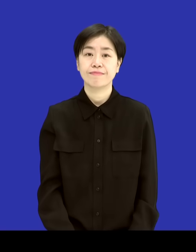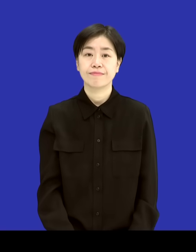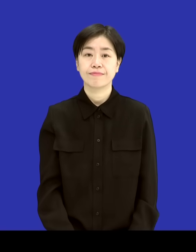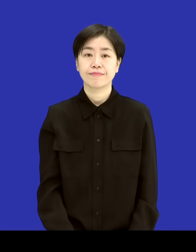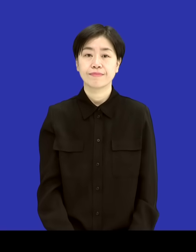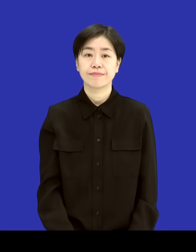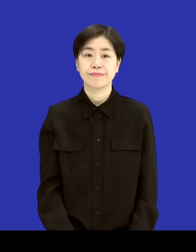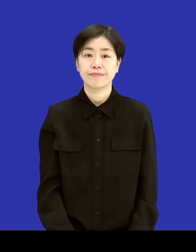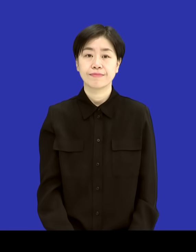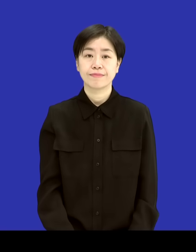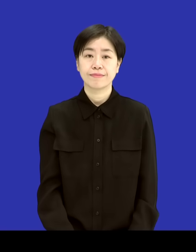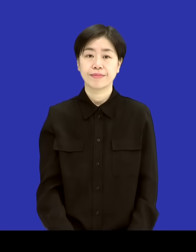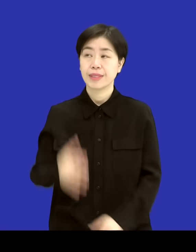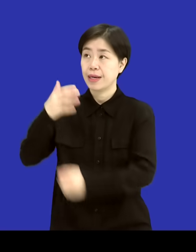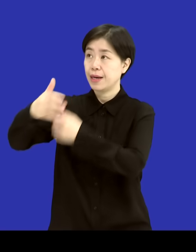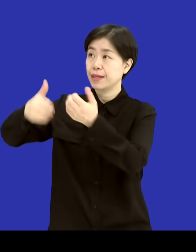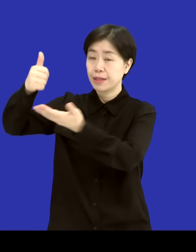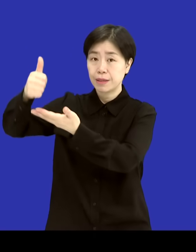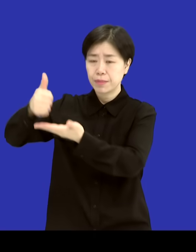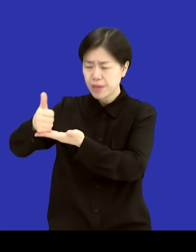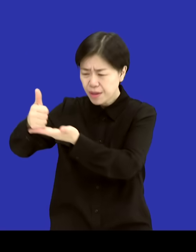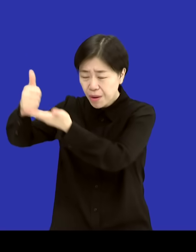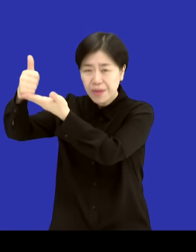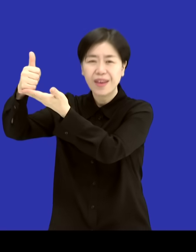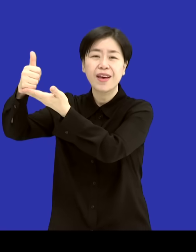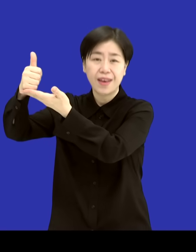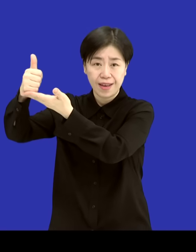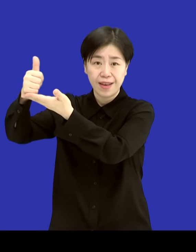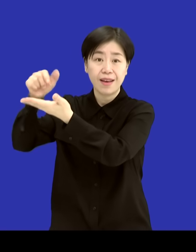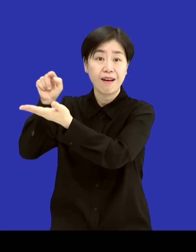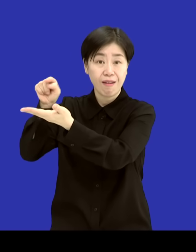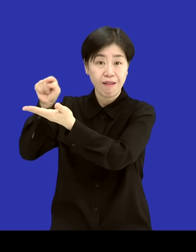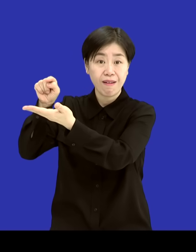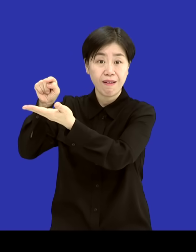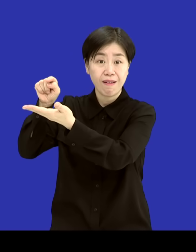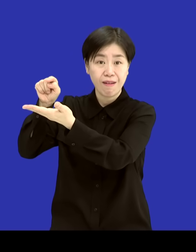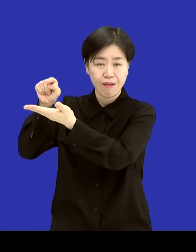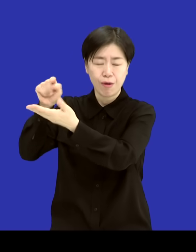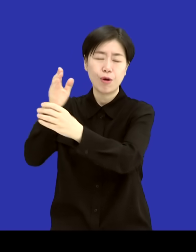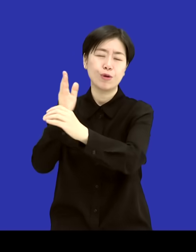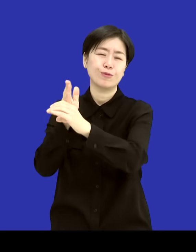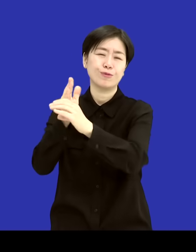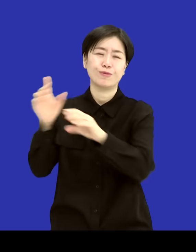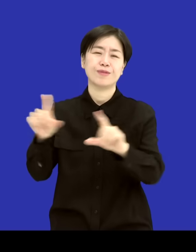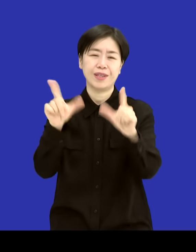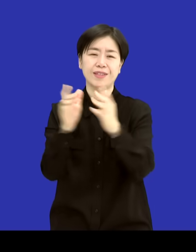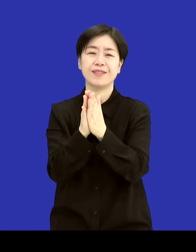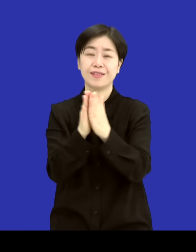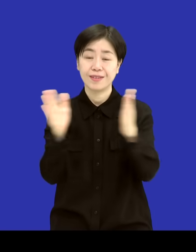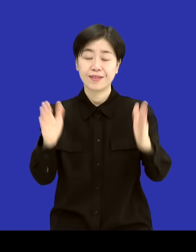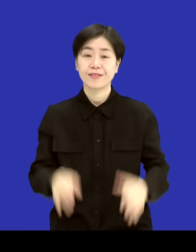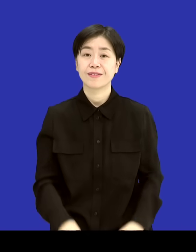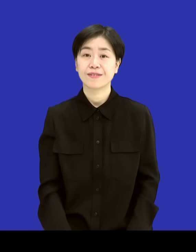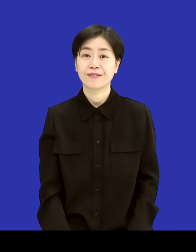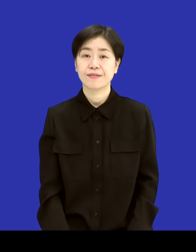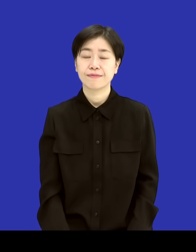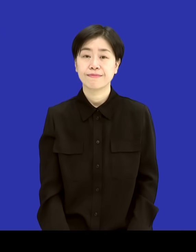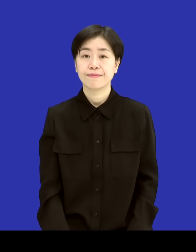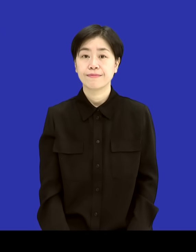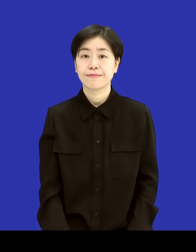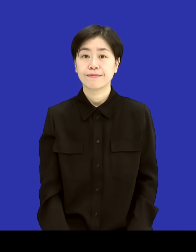진리를 하나님을 경외한다라는 것에 좀 이제 포커스가 되게 되었고, 그리고 제가 이제